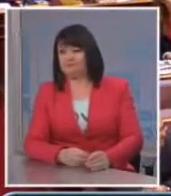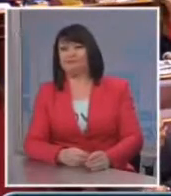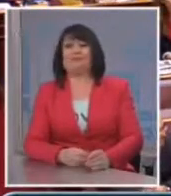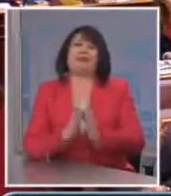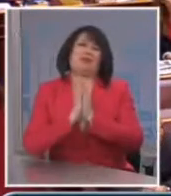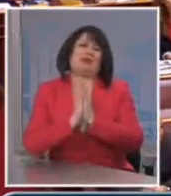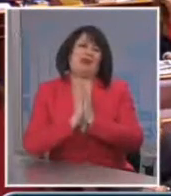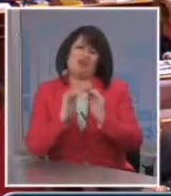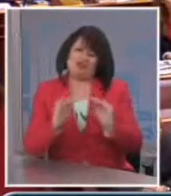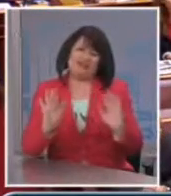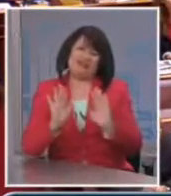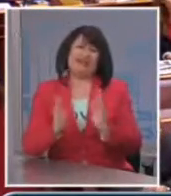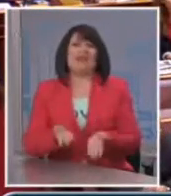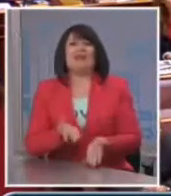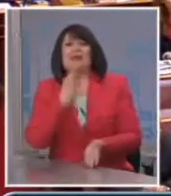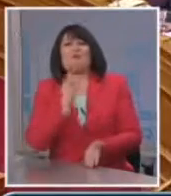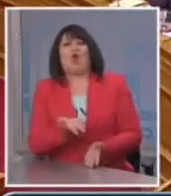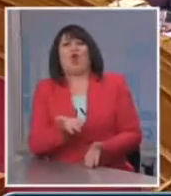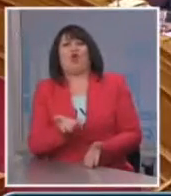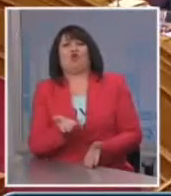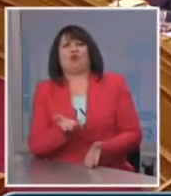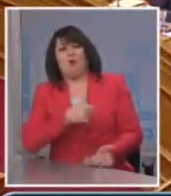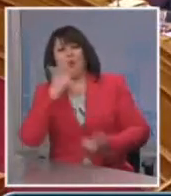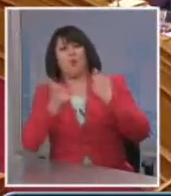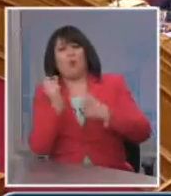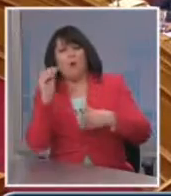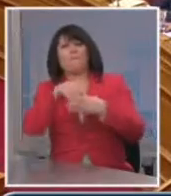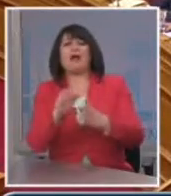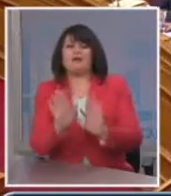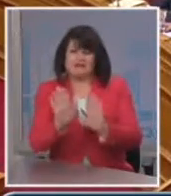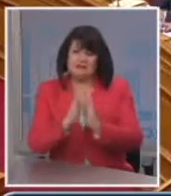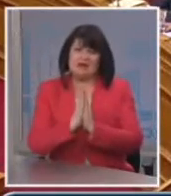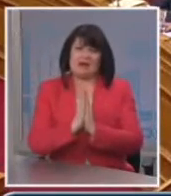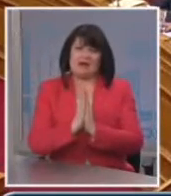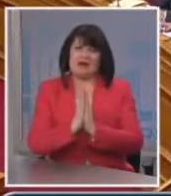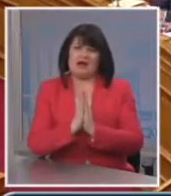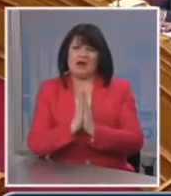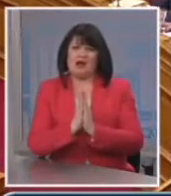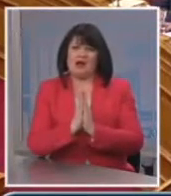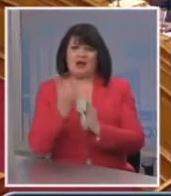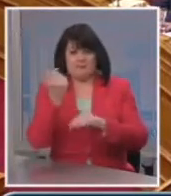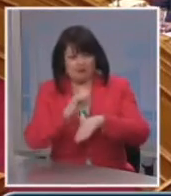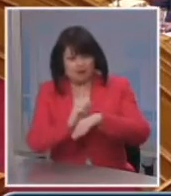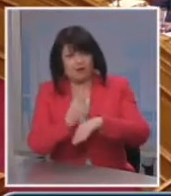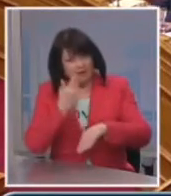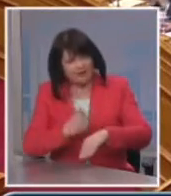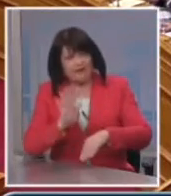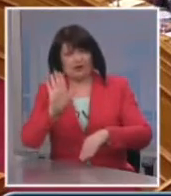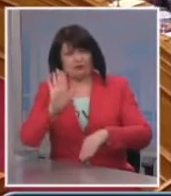Ελάτε. Τώρα γιατί παρεμβαίνετε εσείς? Σας παρακαλώ, θα έχουμε κλείσει σε μισό λεπτό.